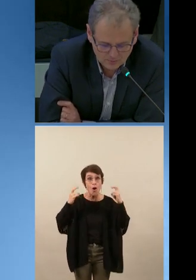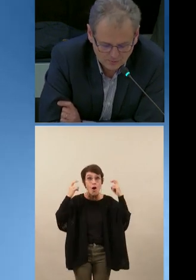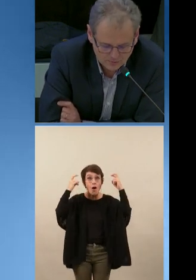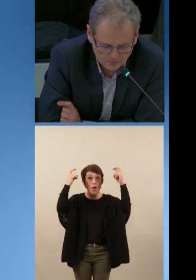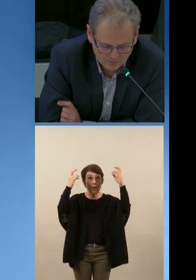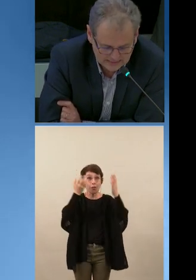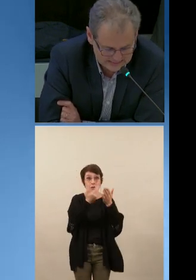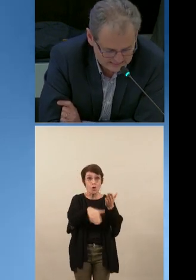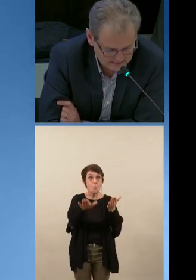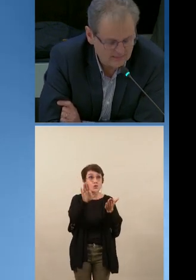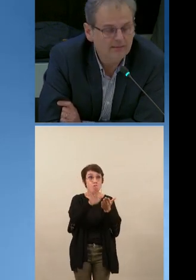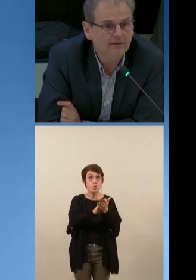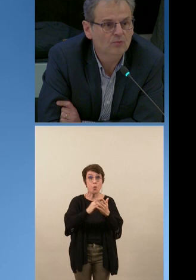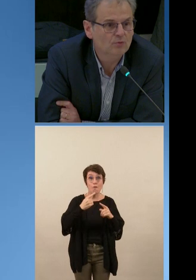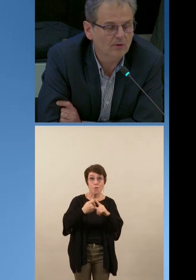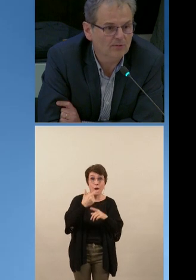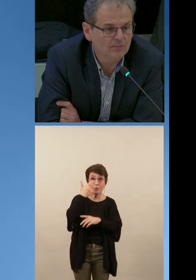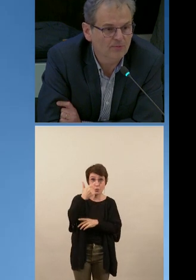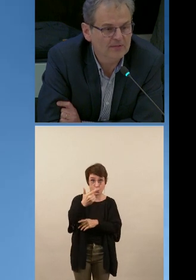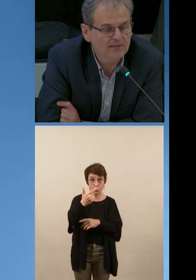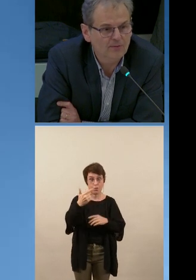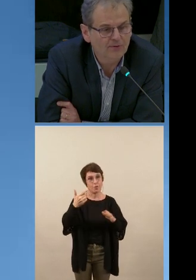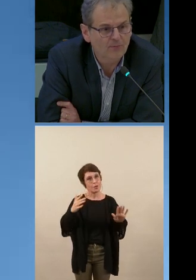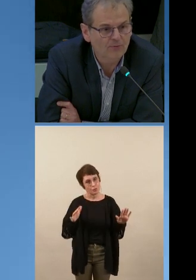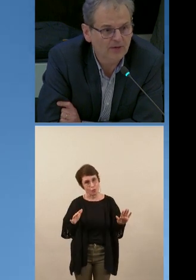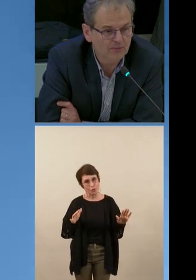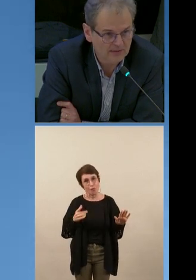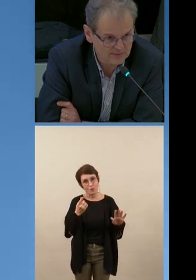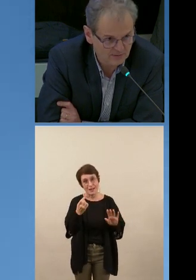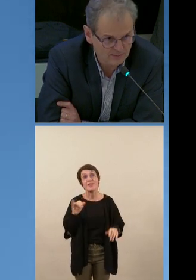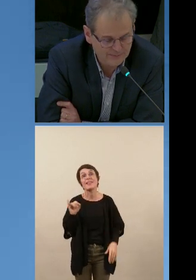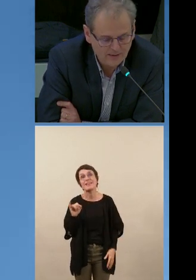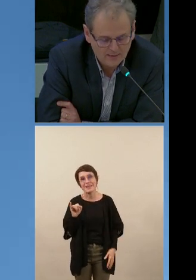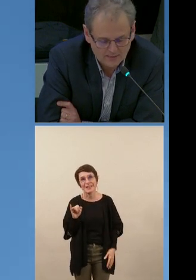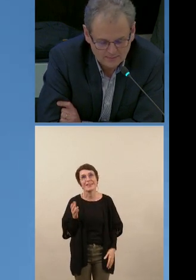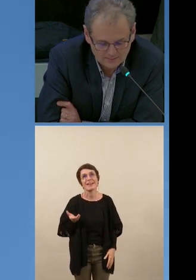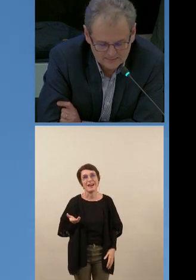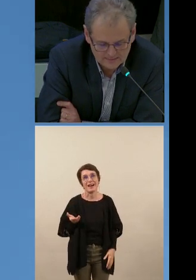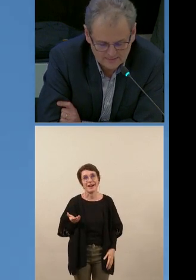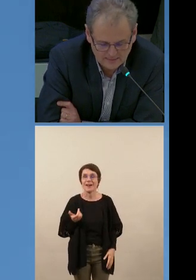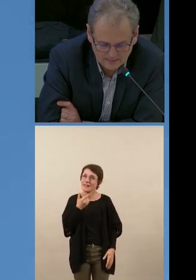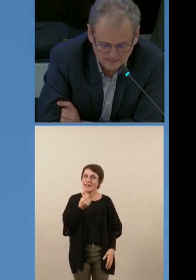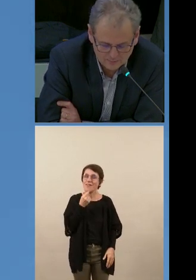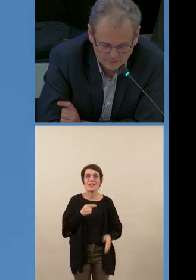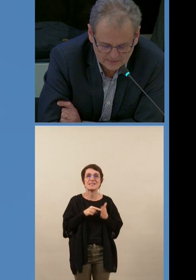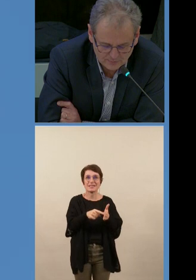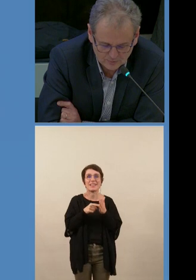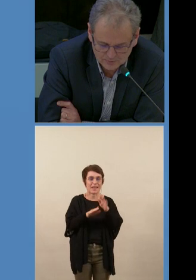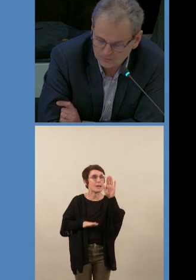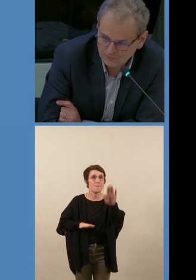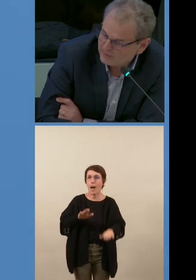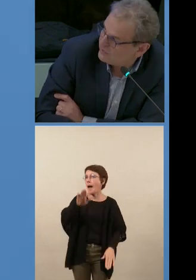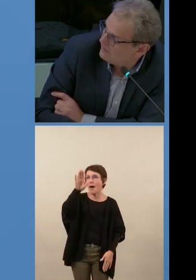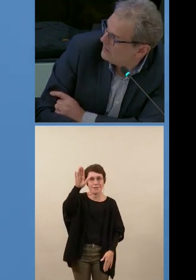donc de la dette qu'il est toujours plus facile de faire monter que descendre ça c'est pour ça vaut